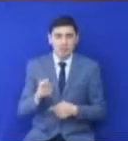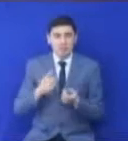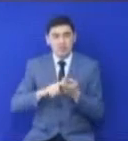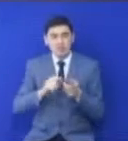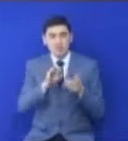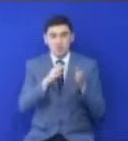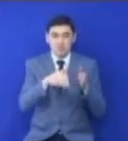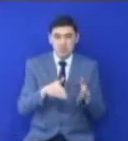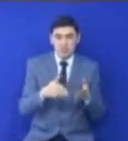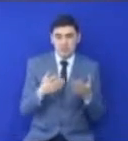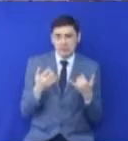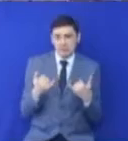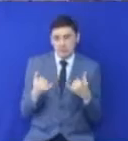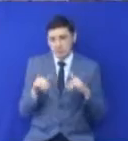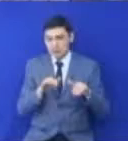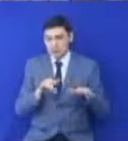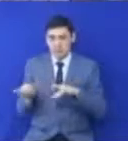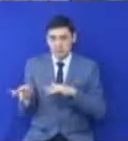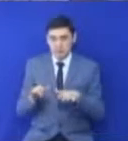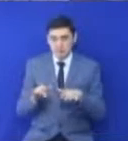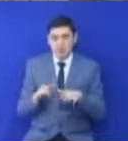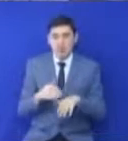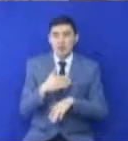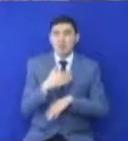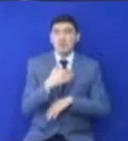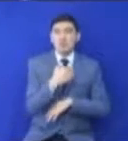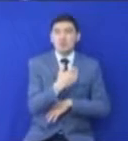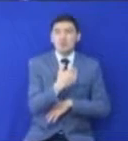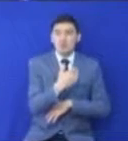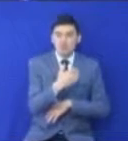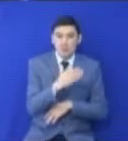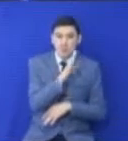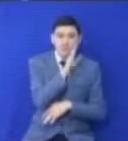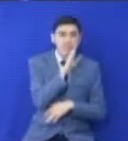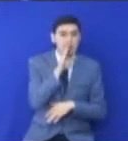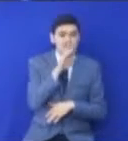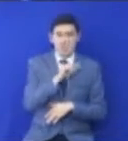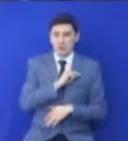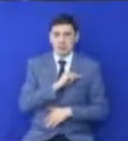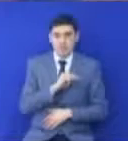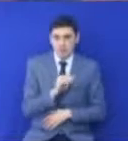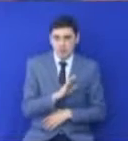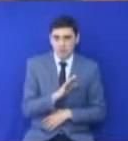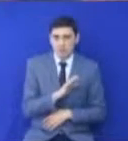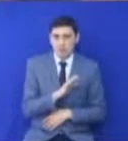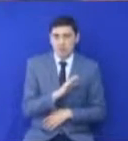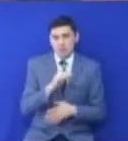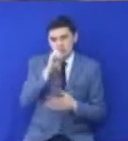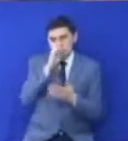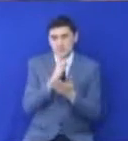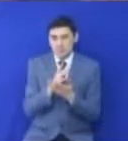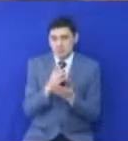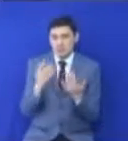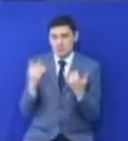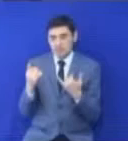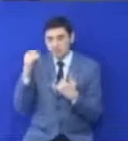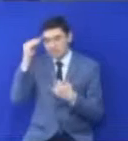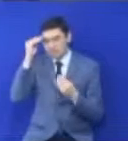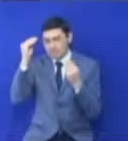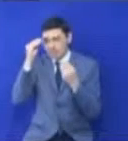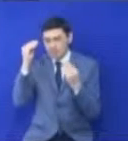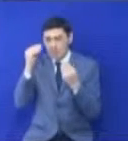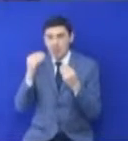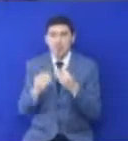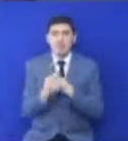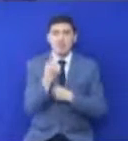анықтау бойынша шаралар жүргізілген. Қыздың ата-анасы жұмыс істемейді. Дегенмен оларды еңбекке тарту оң шешімін тапқан. 1